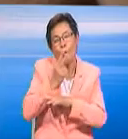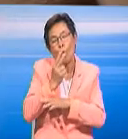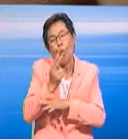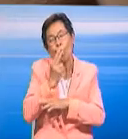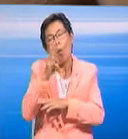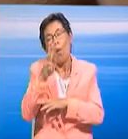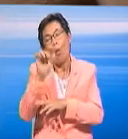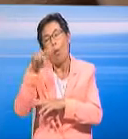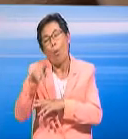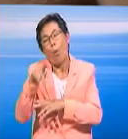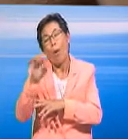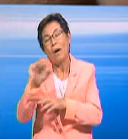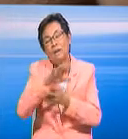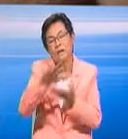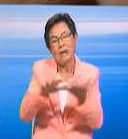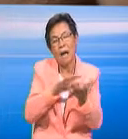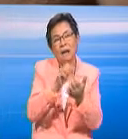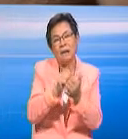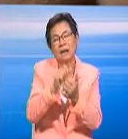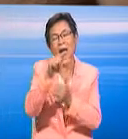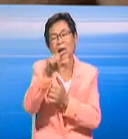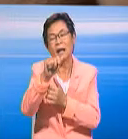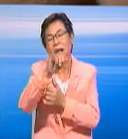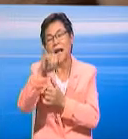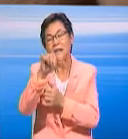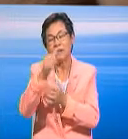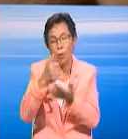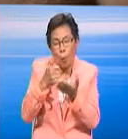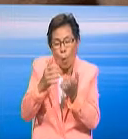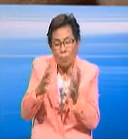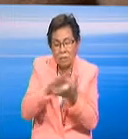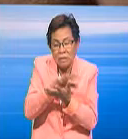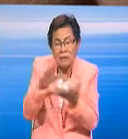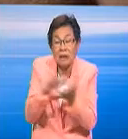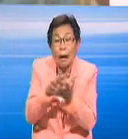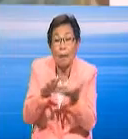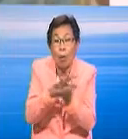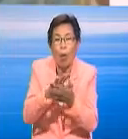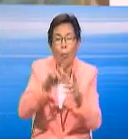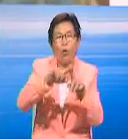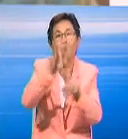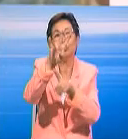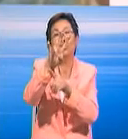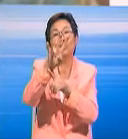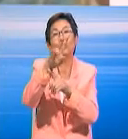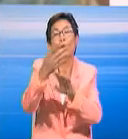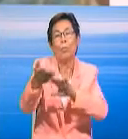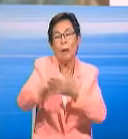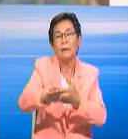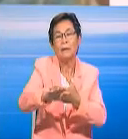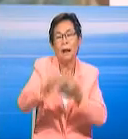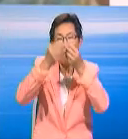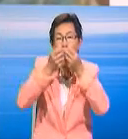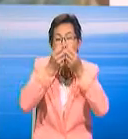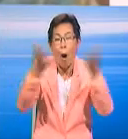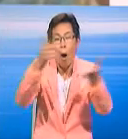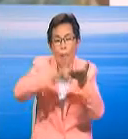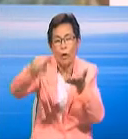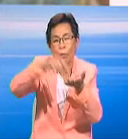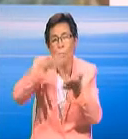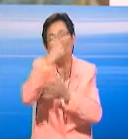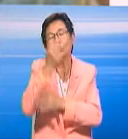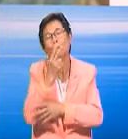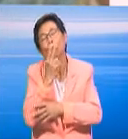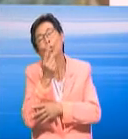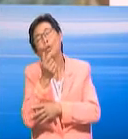vape yang dicampur dengan ganja. Dia meninggal dunia Julai lalu dan hanya didedahkan minggu ini. Kematian berpunca daripada tabiat